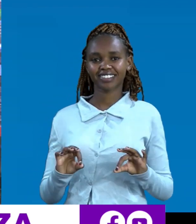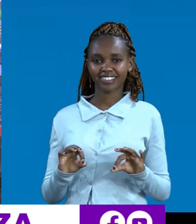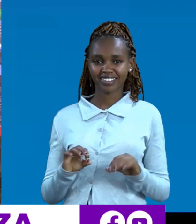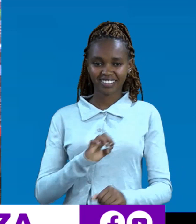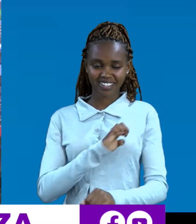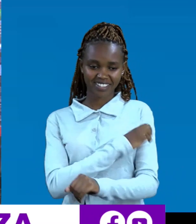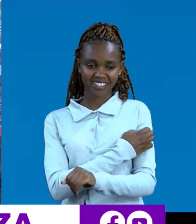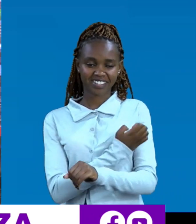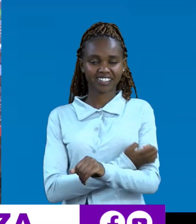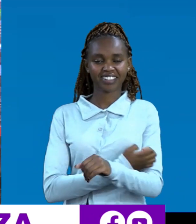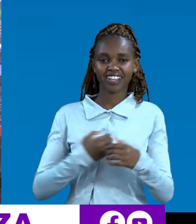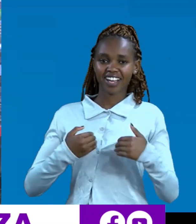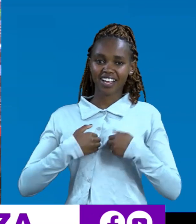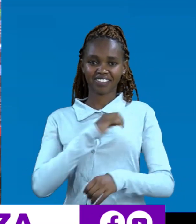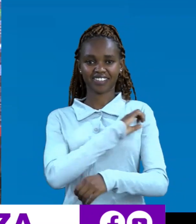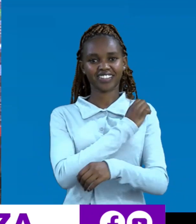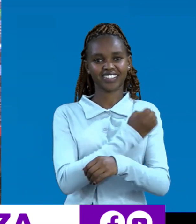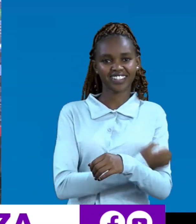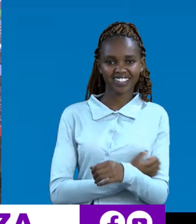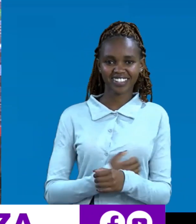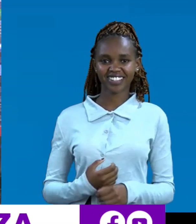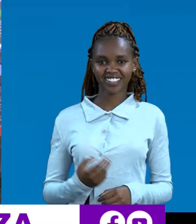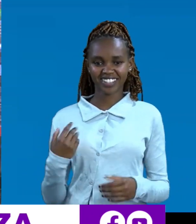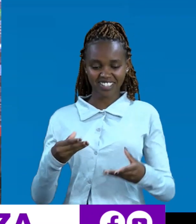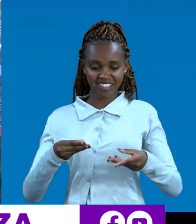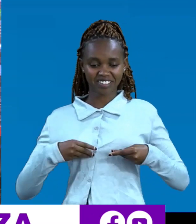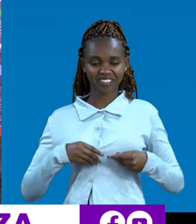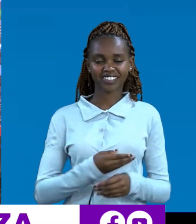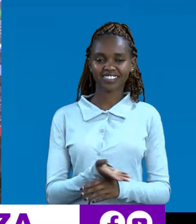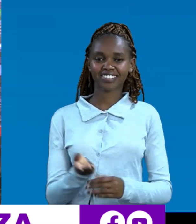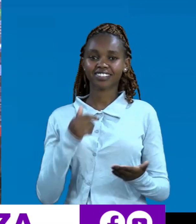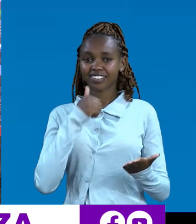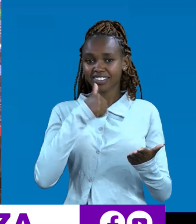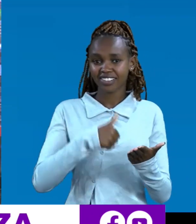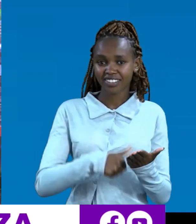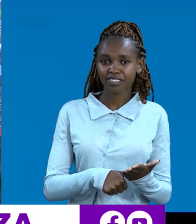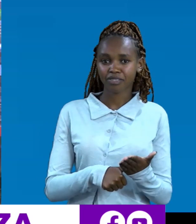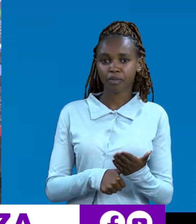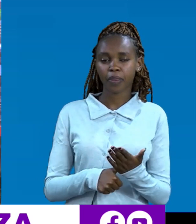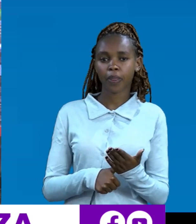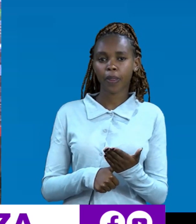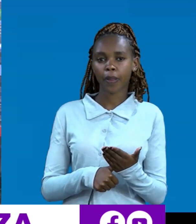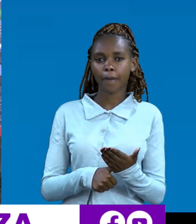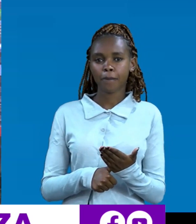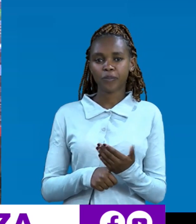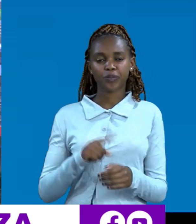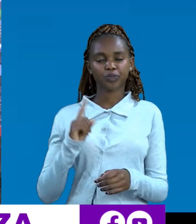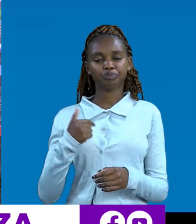anapokea zile barua. Hizo barua. Nilipokea kadhaa, I guess kuna kamoja nilikaekanga